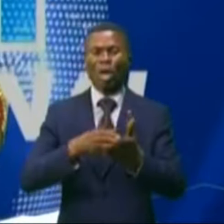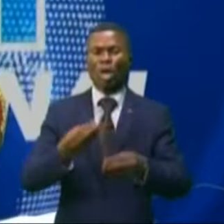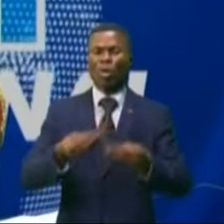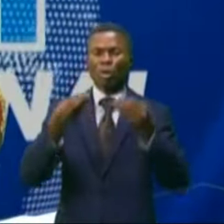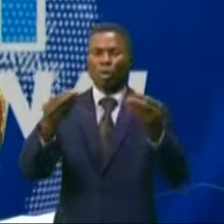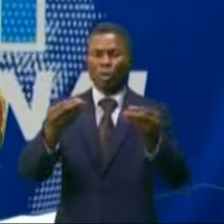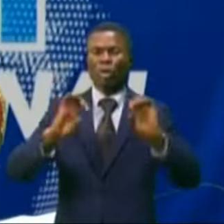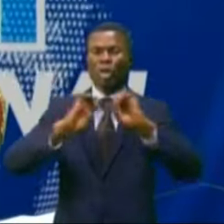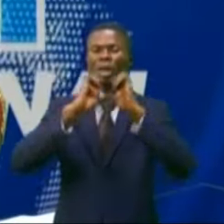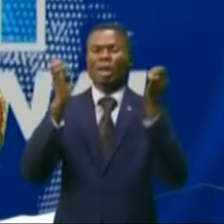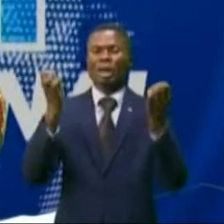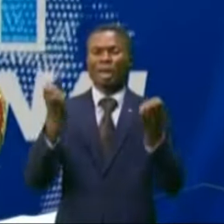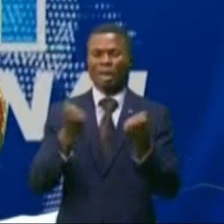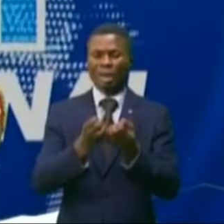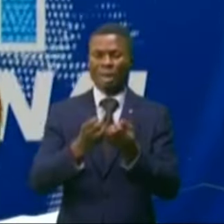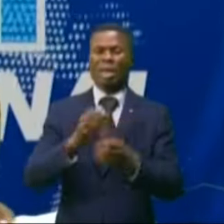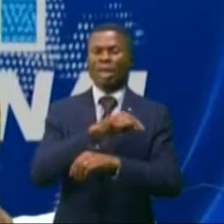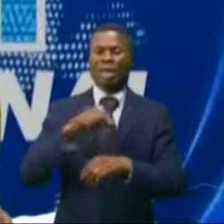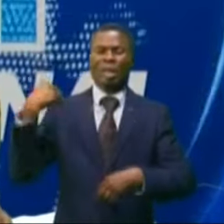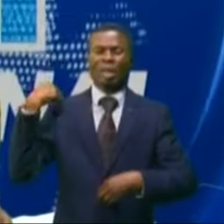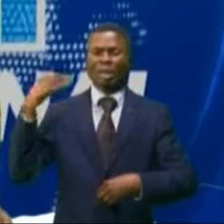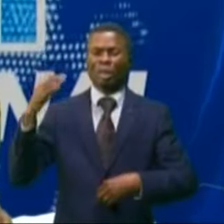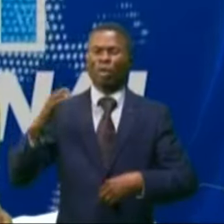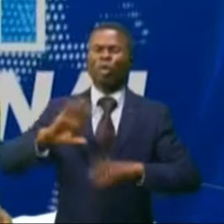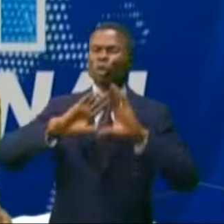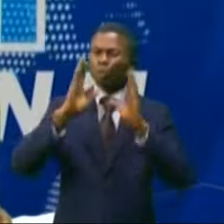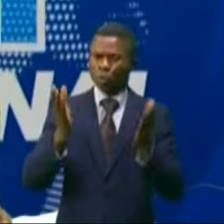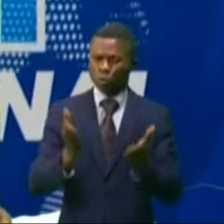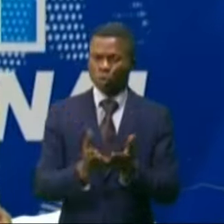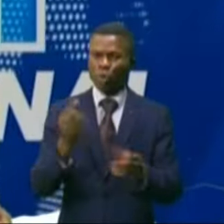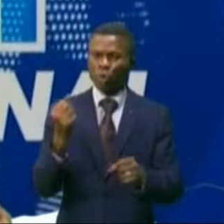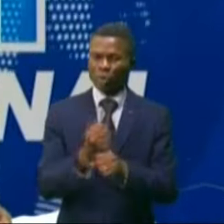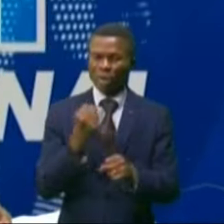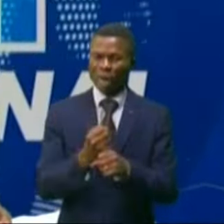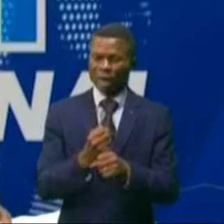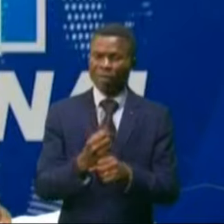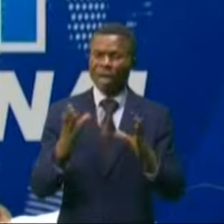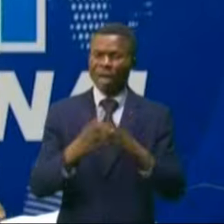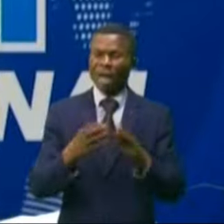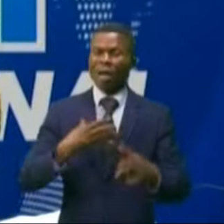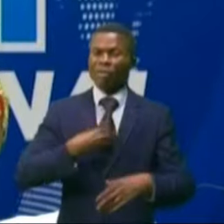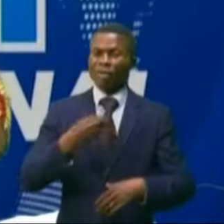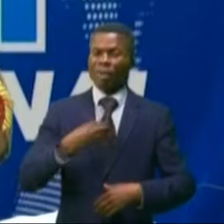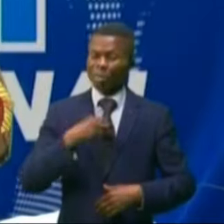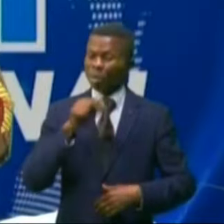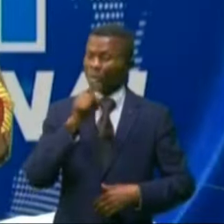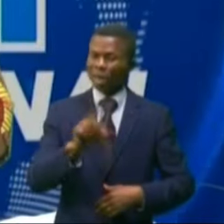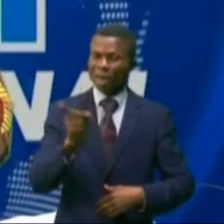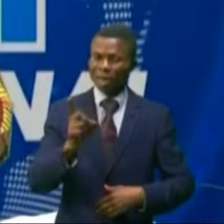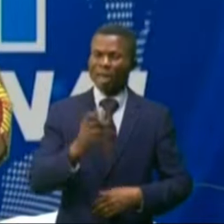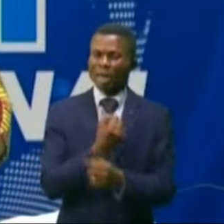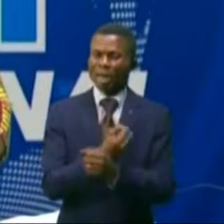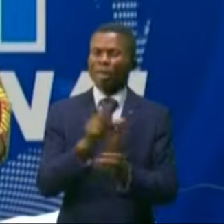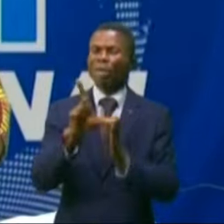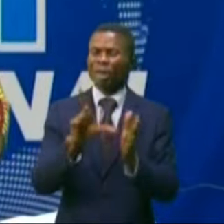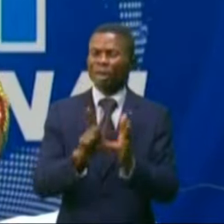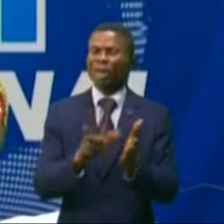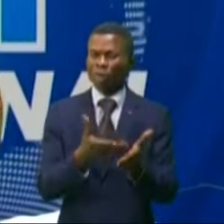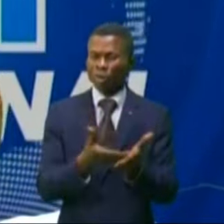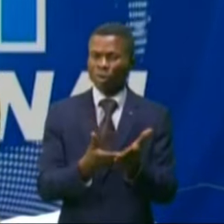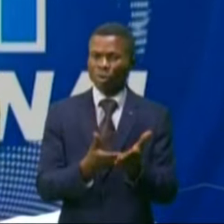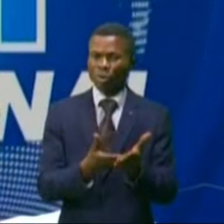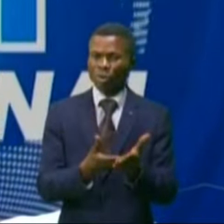aux entreprises et établissements de toute nature concernés pour se conformer à ces dispositions légales